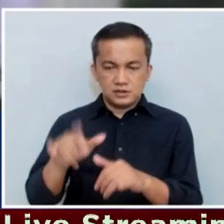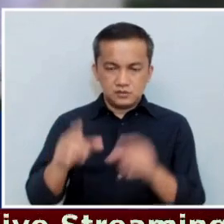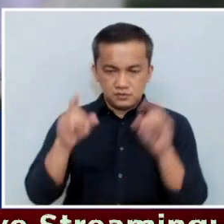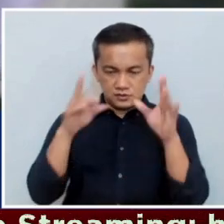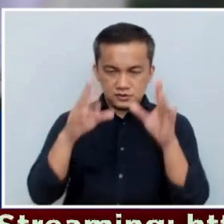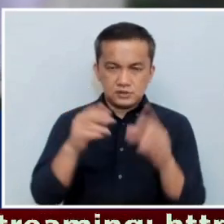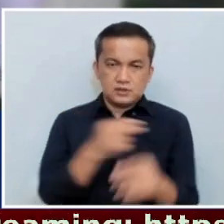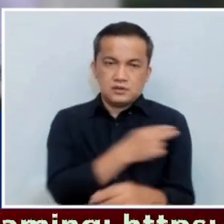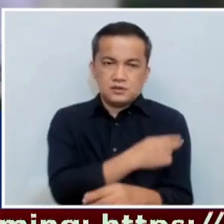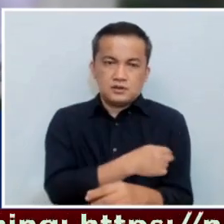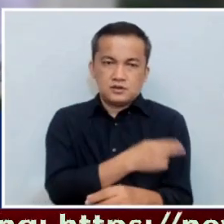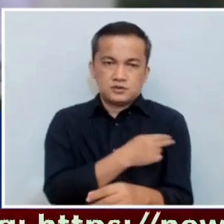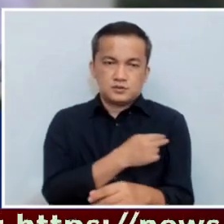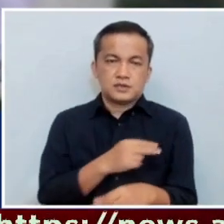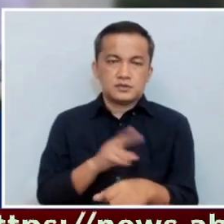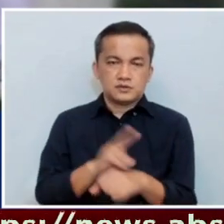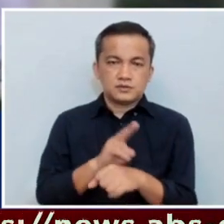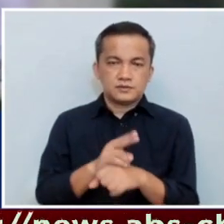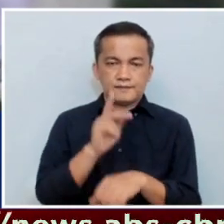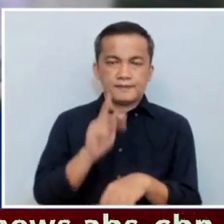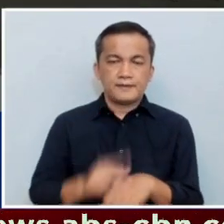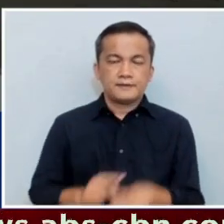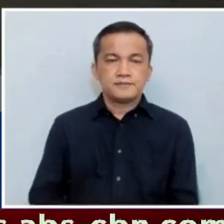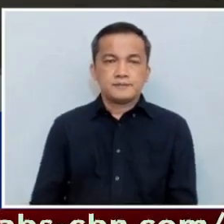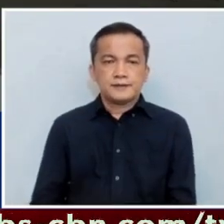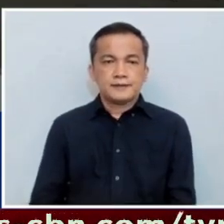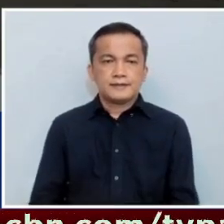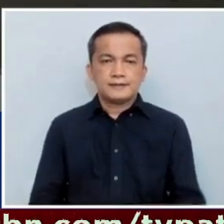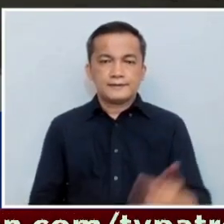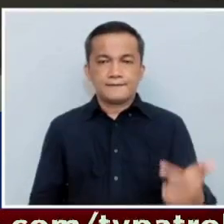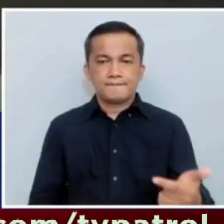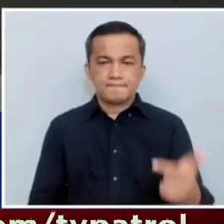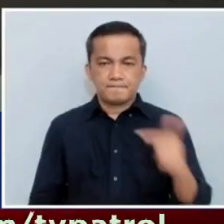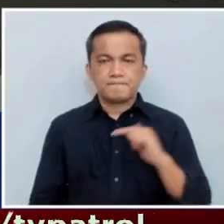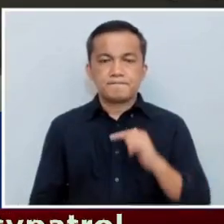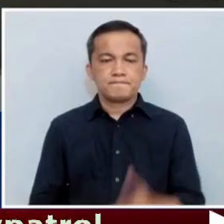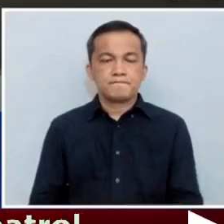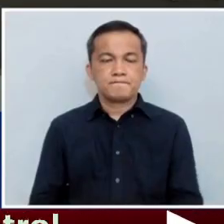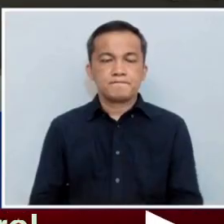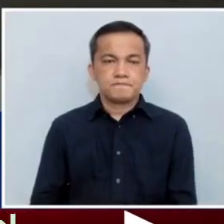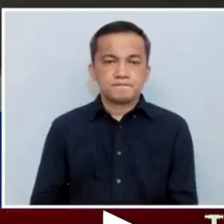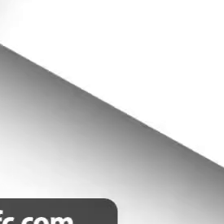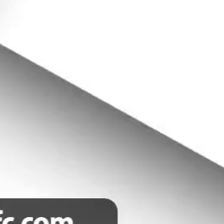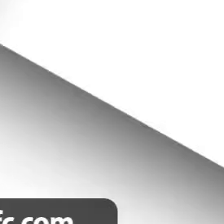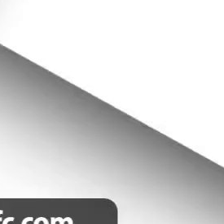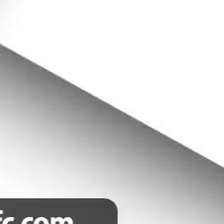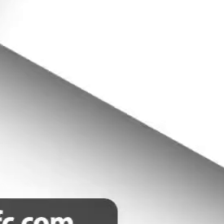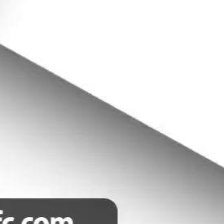utilization ng bansa. Rafael Bosano, ABS-CBN News.